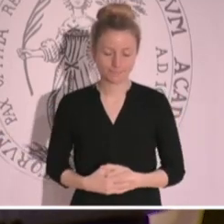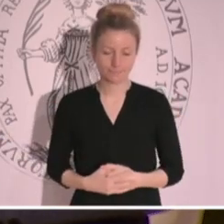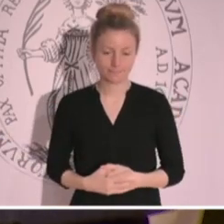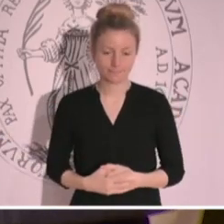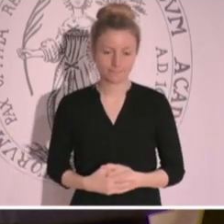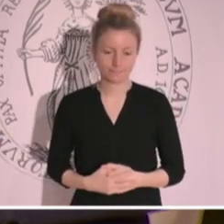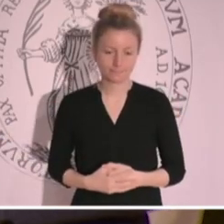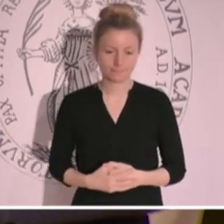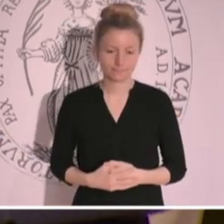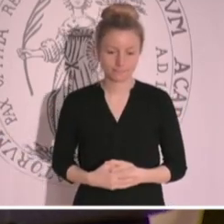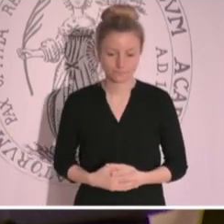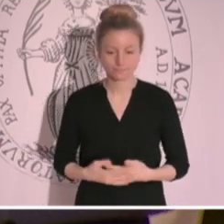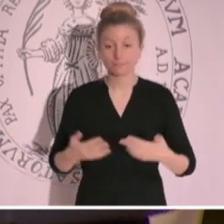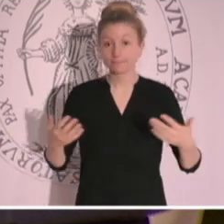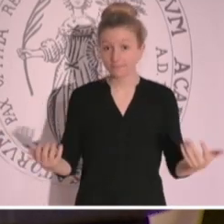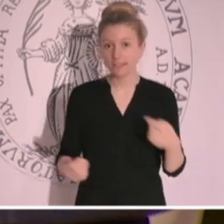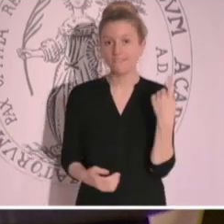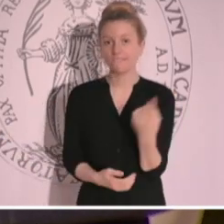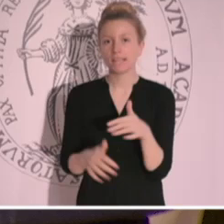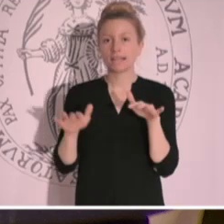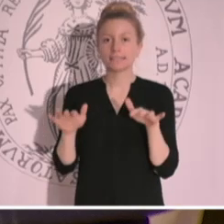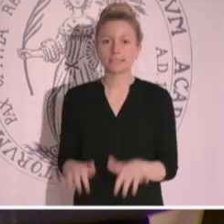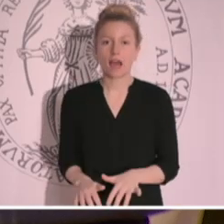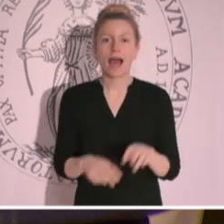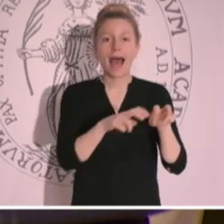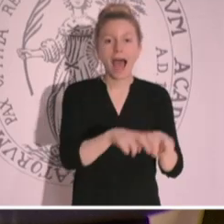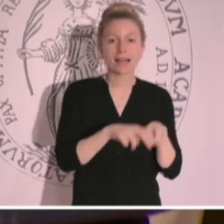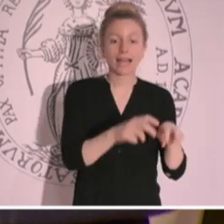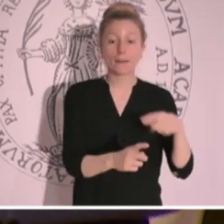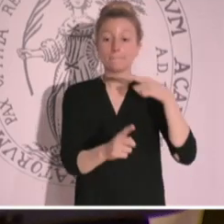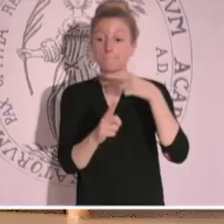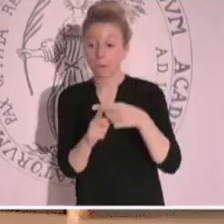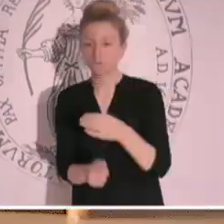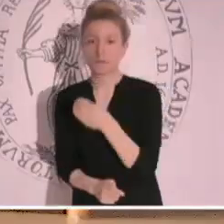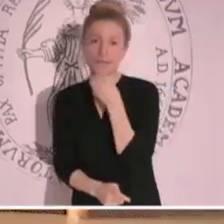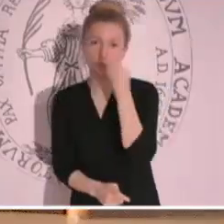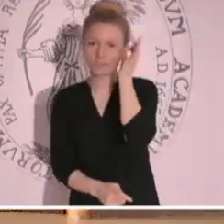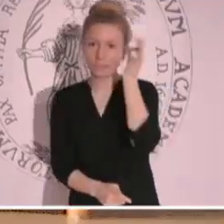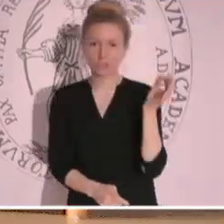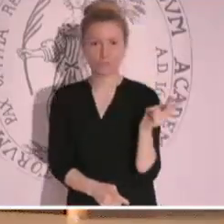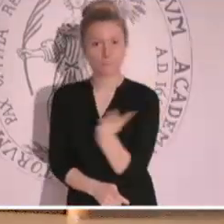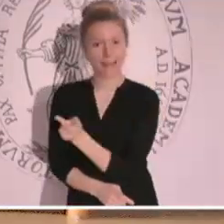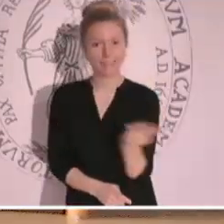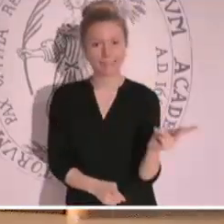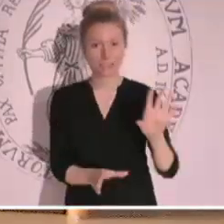und Ernährungswissenschaften an Bord haben. Das trifft nur 5-mal in Deutschland zu, sodass wir die gesamte Wertschöpfungskette von der